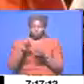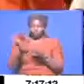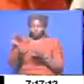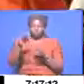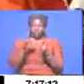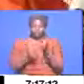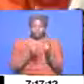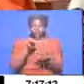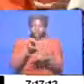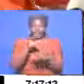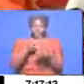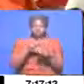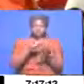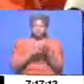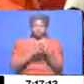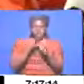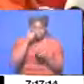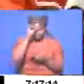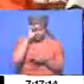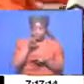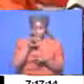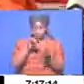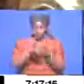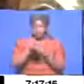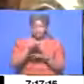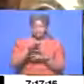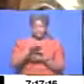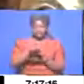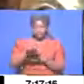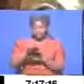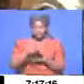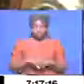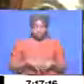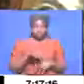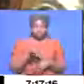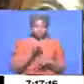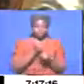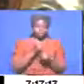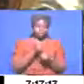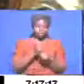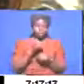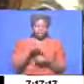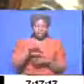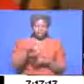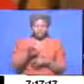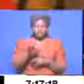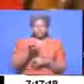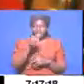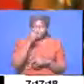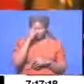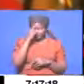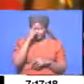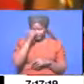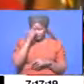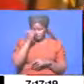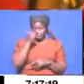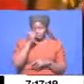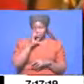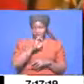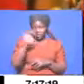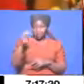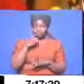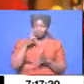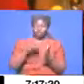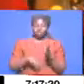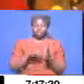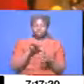ujao. Olekenta, ambaye alikuwa katika kaunti ndogo ya Narok Mashariki, amesema reli hiyo ya umbali wa kilomita 34 hadi mji